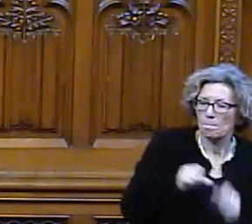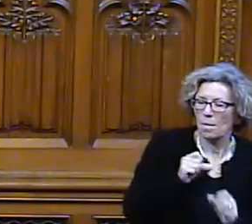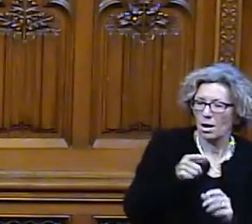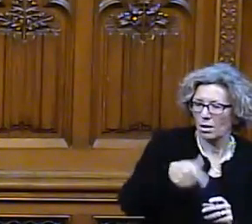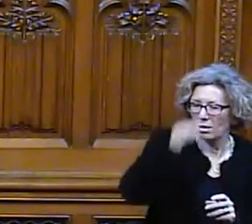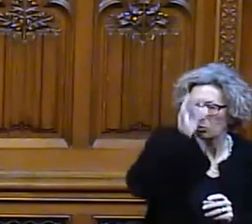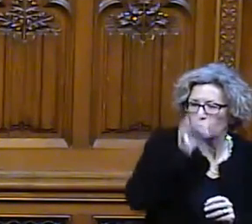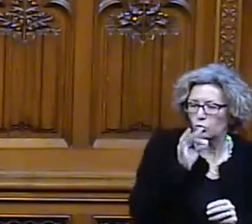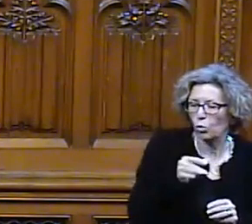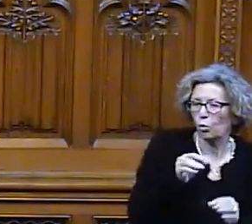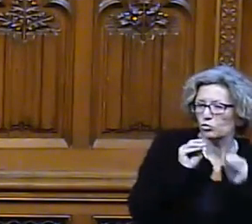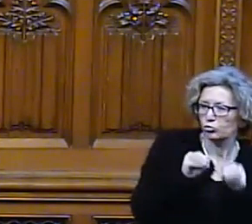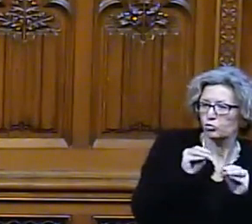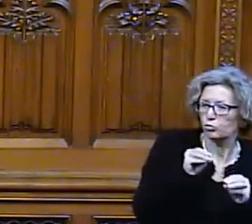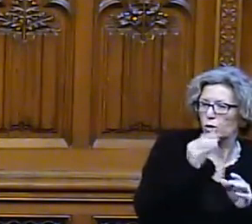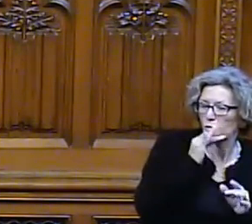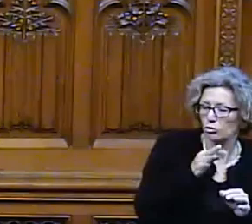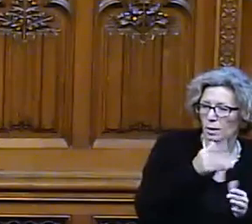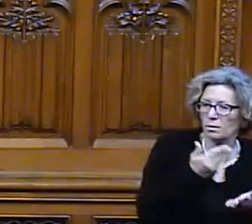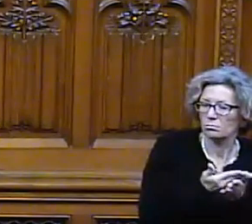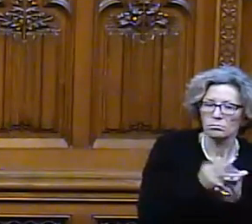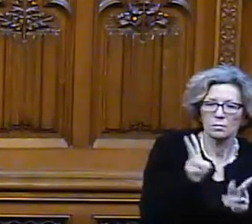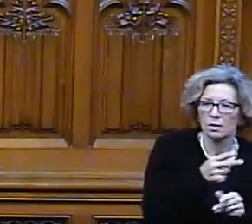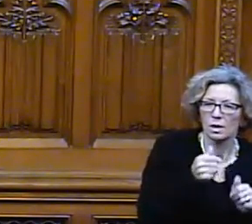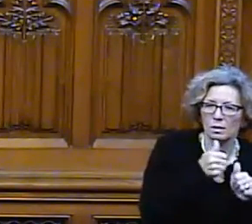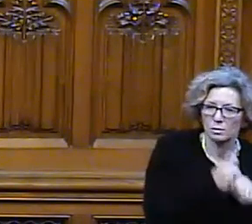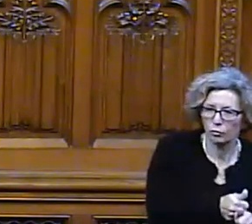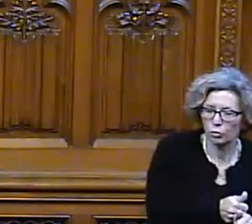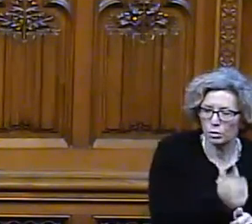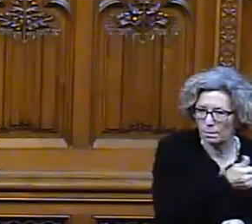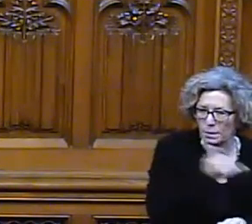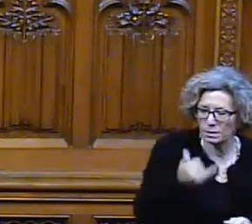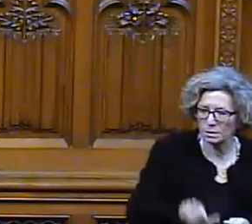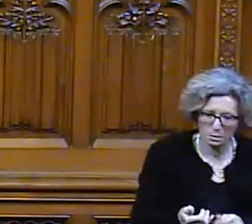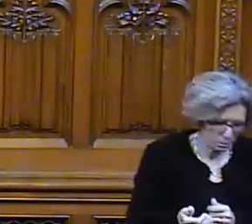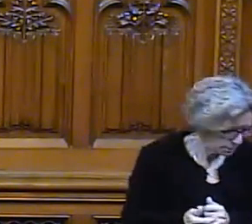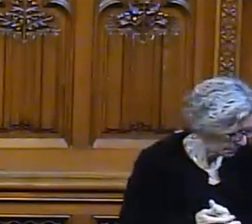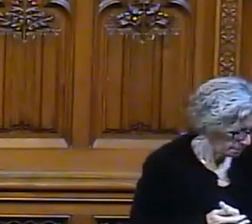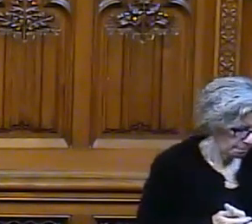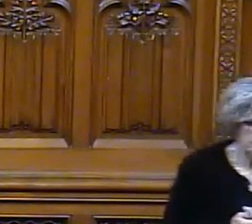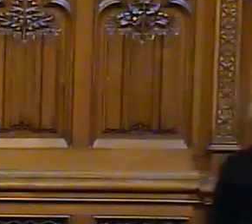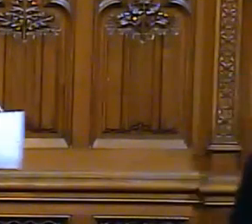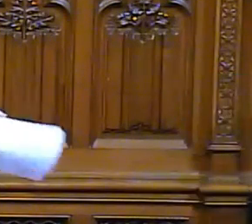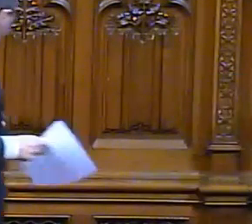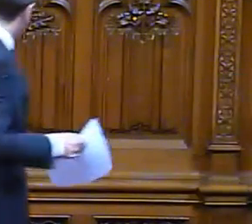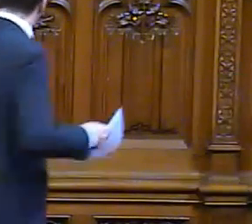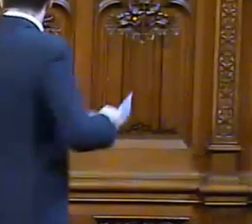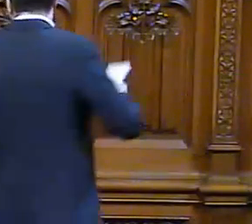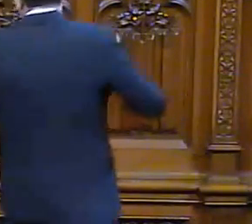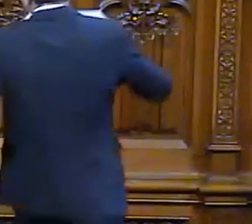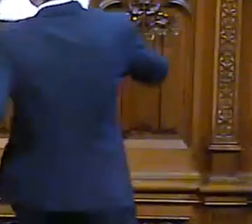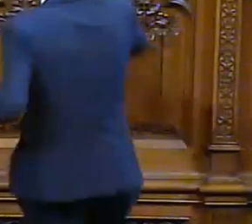der deutschen Unterrichtssprache dem Regelunterricht bis dato nicht folgen können.